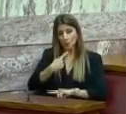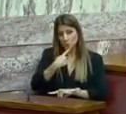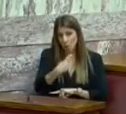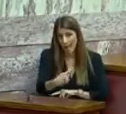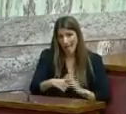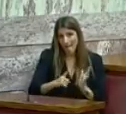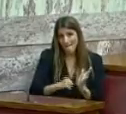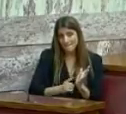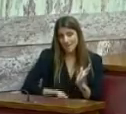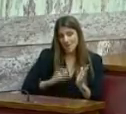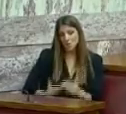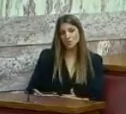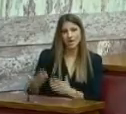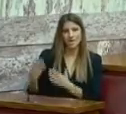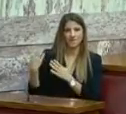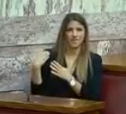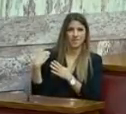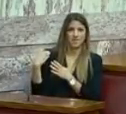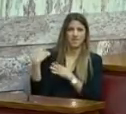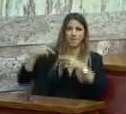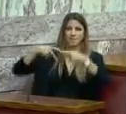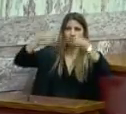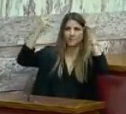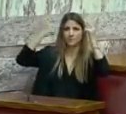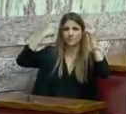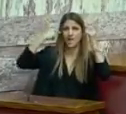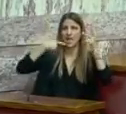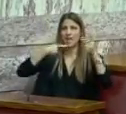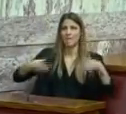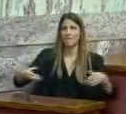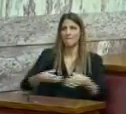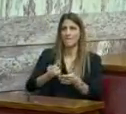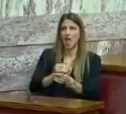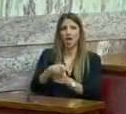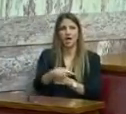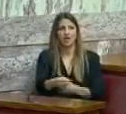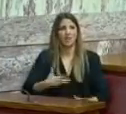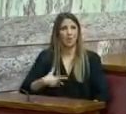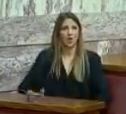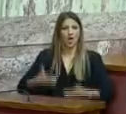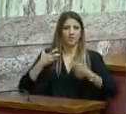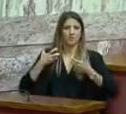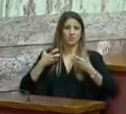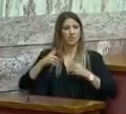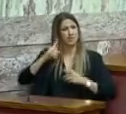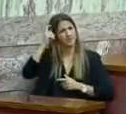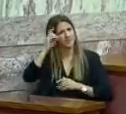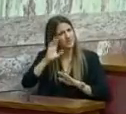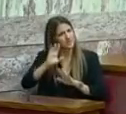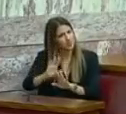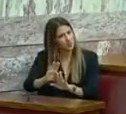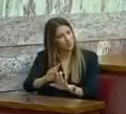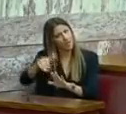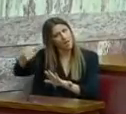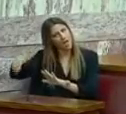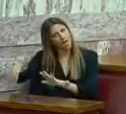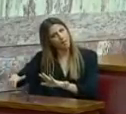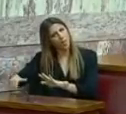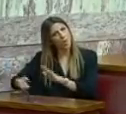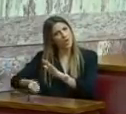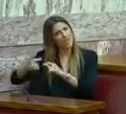της σκευωρίας, αναφορικά με το πώς στο παρελθόν ένθεν και ένθεν